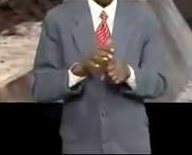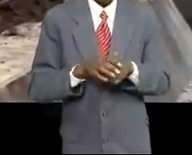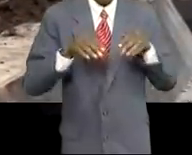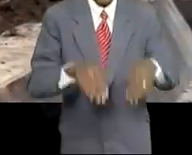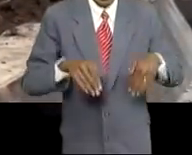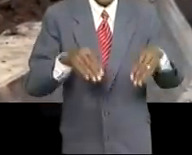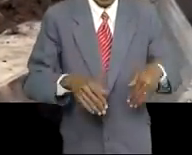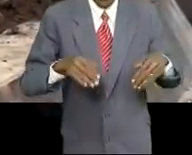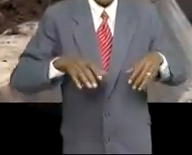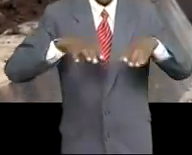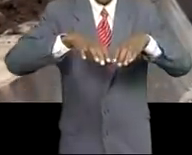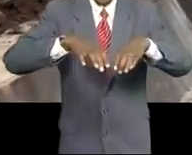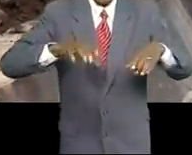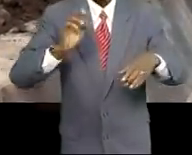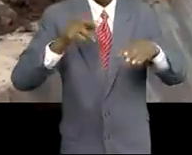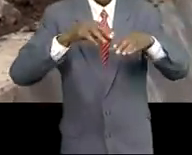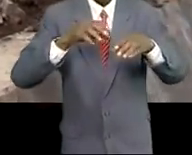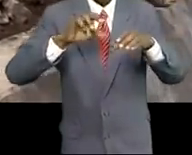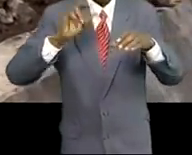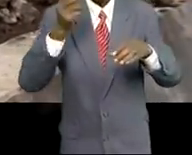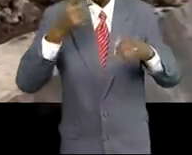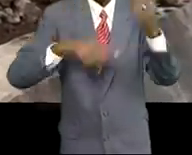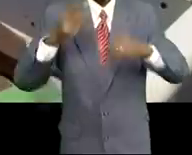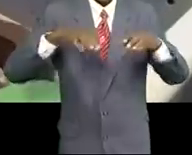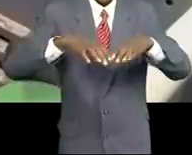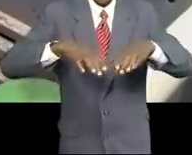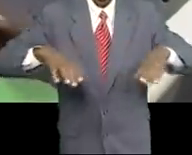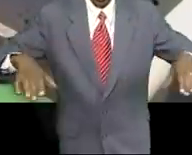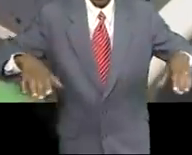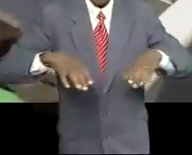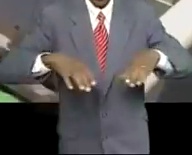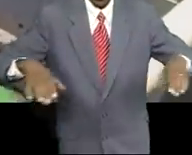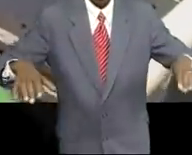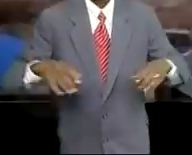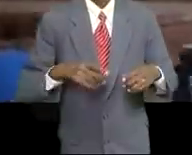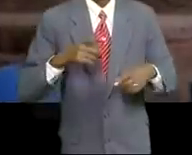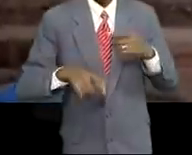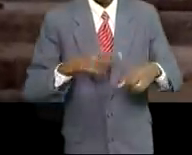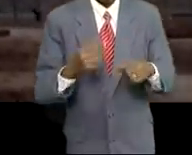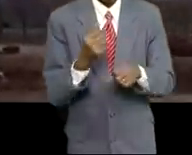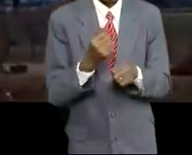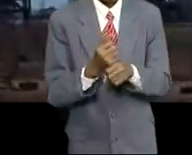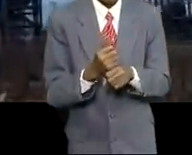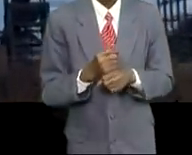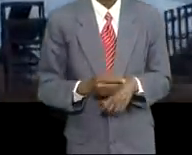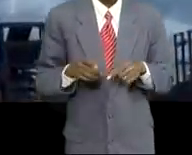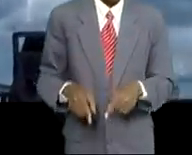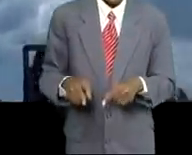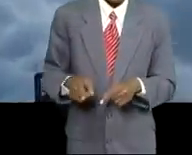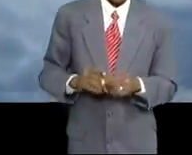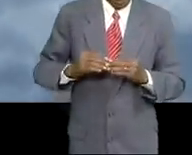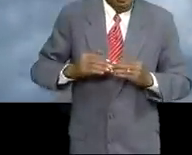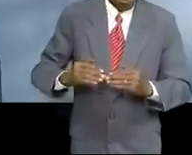en soulignant les difficultés rencontrées suite à la crise sanitaire, mais aussi à l'organisation complexe entre plusieurs unités